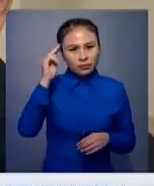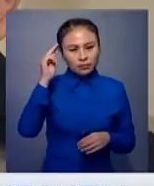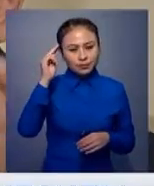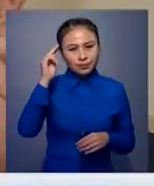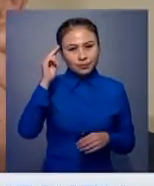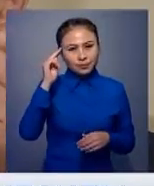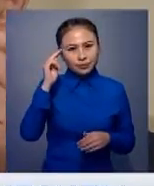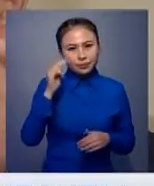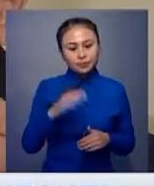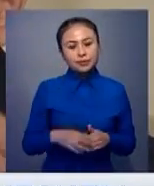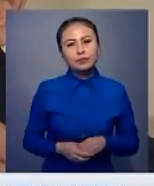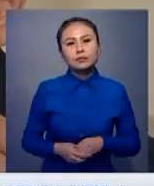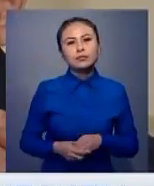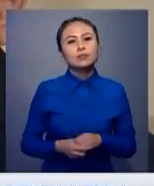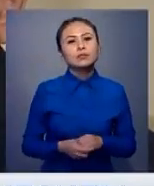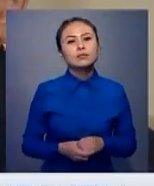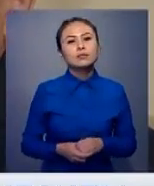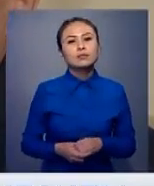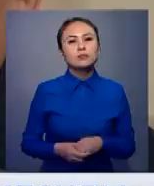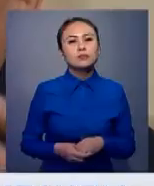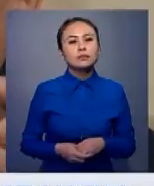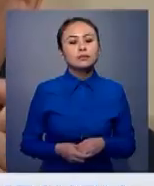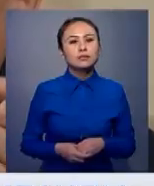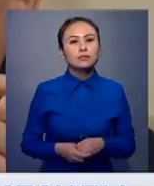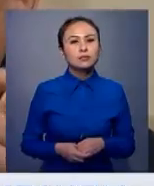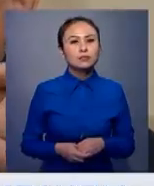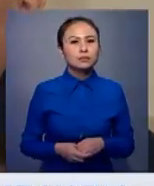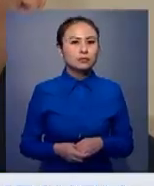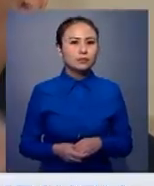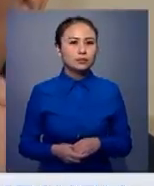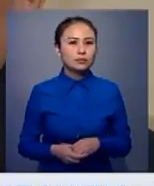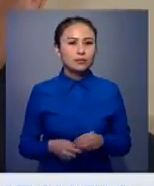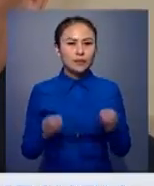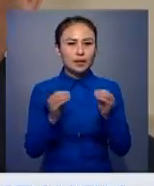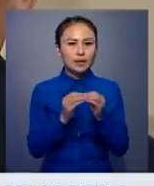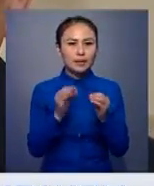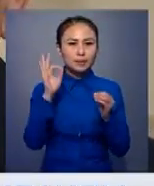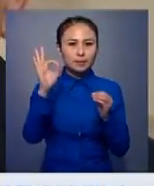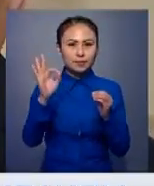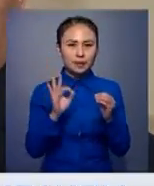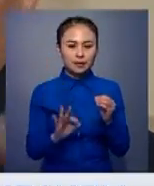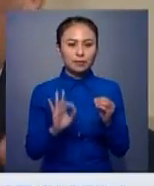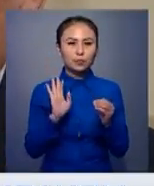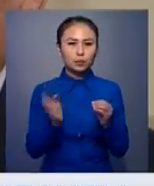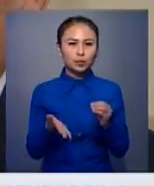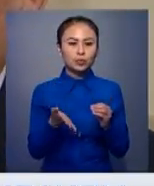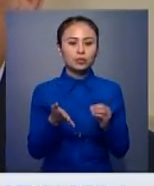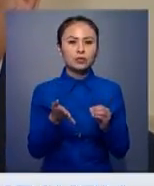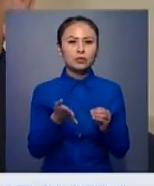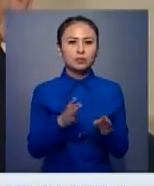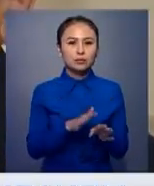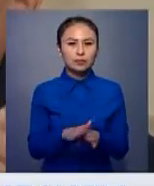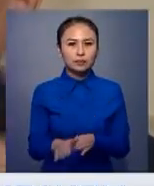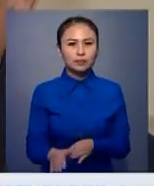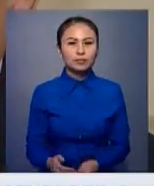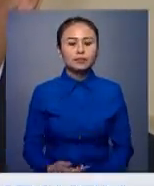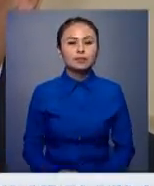білімге ВВП-нікі 10% жұмсалатын айтты. Бұл үлкен ақша.